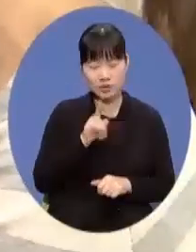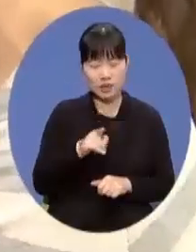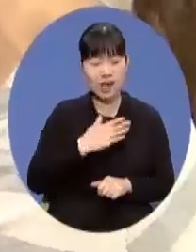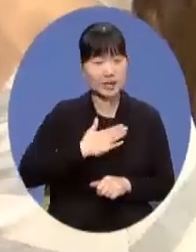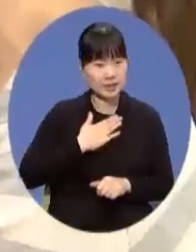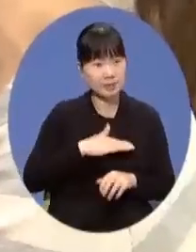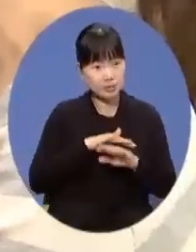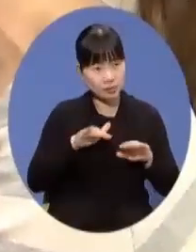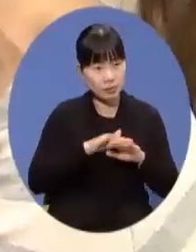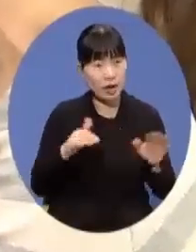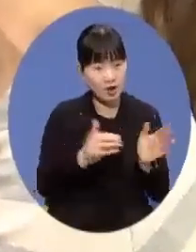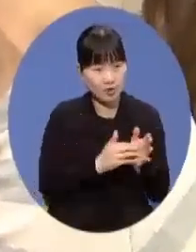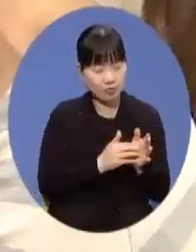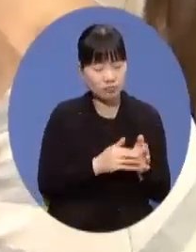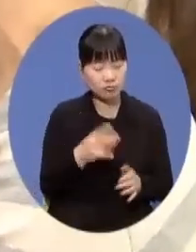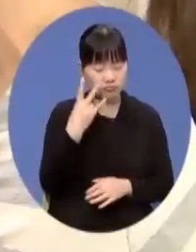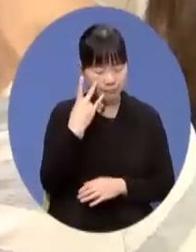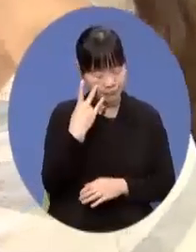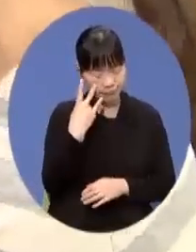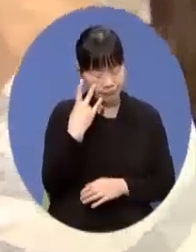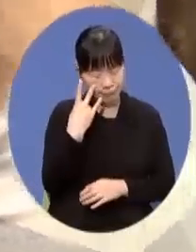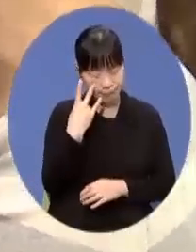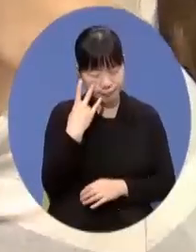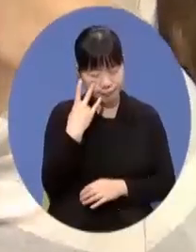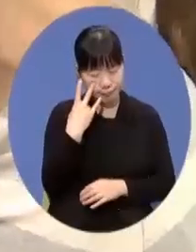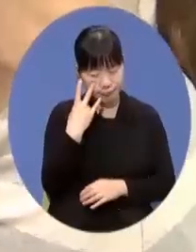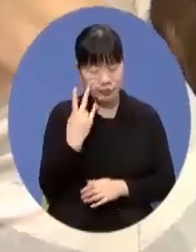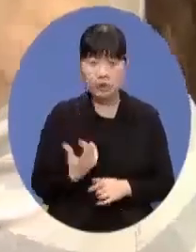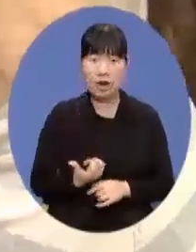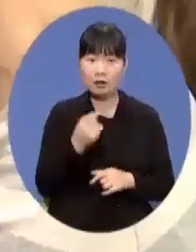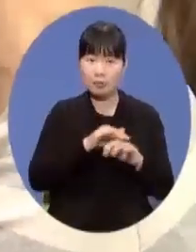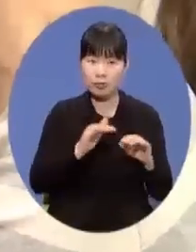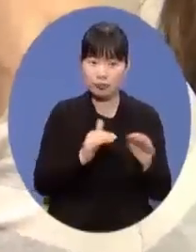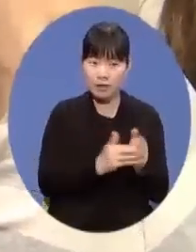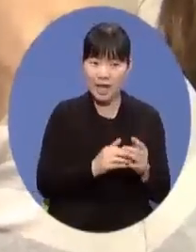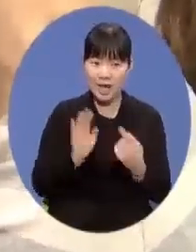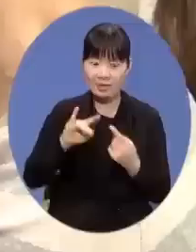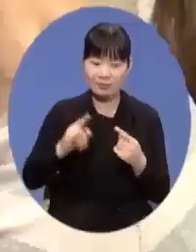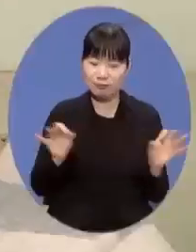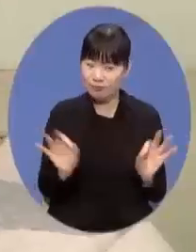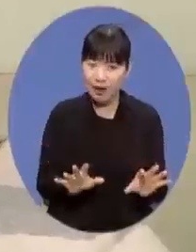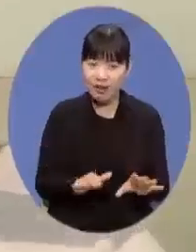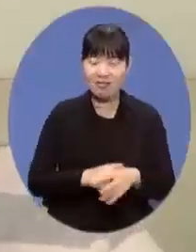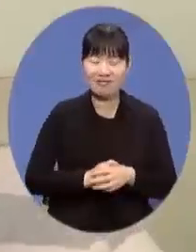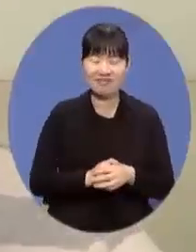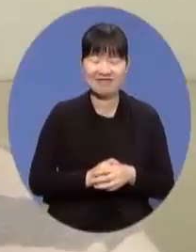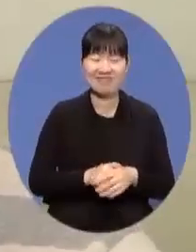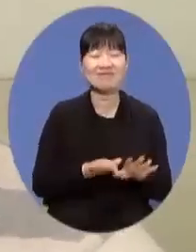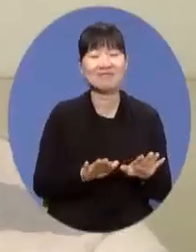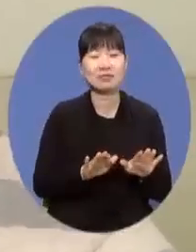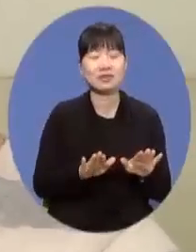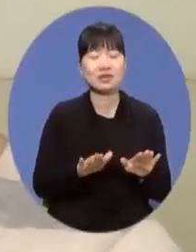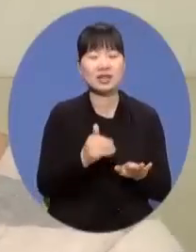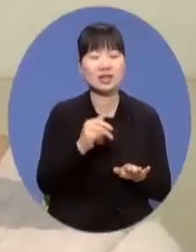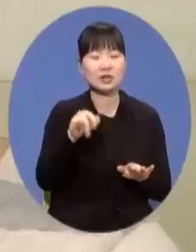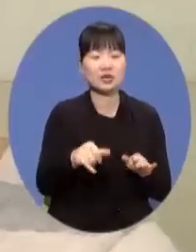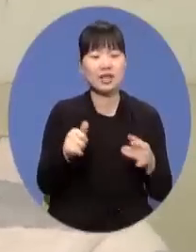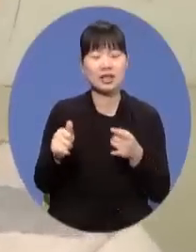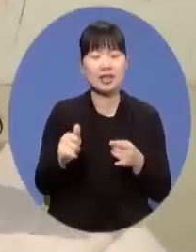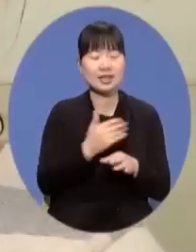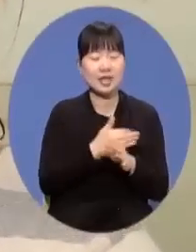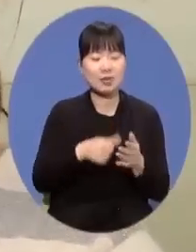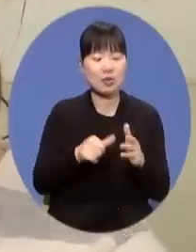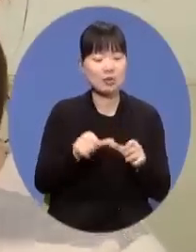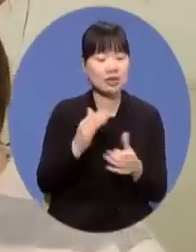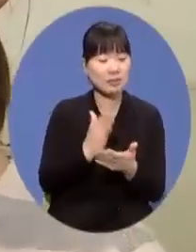좀 풀렸어? 네. 금방 풀리네. 1분도 안 됐는데. 그럼 이제 휘수한테 장난감